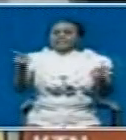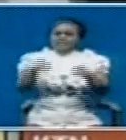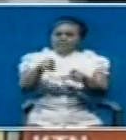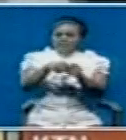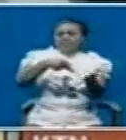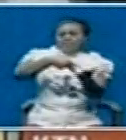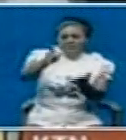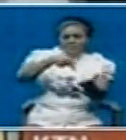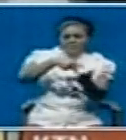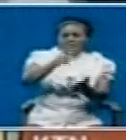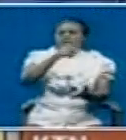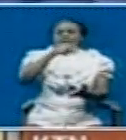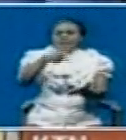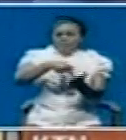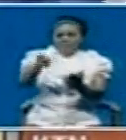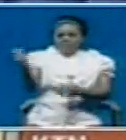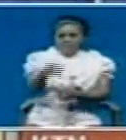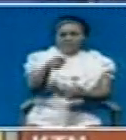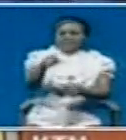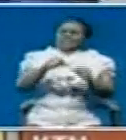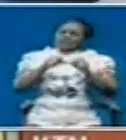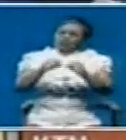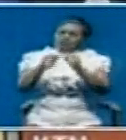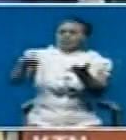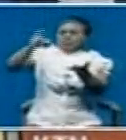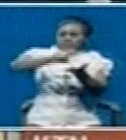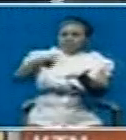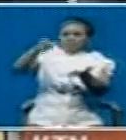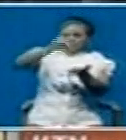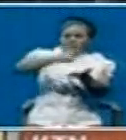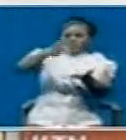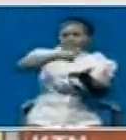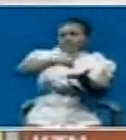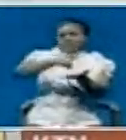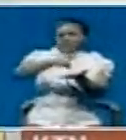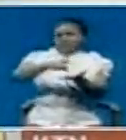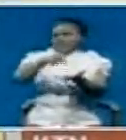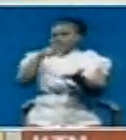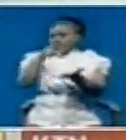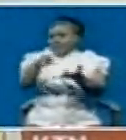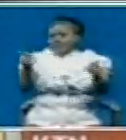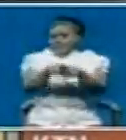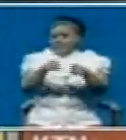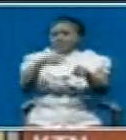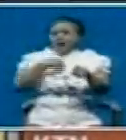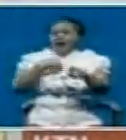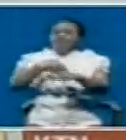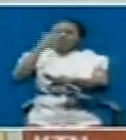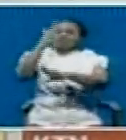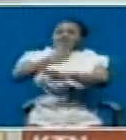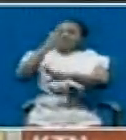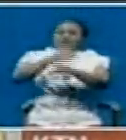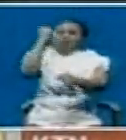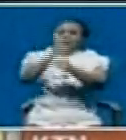wanazolipwa kama mishahara na serikali bado kinaendelea kuongezeka maradufu. Hii ni kufuatia kuwepo kwa wafanyikazi bandia